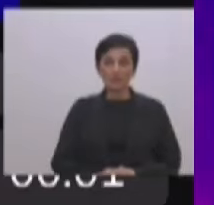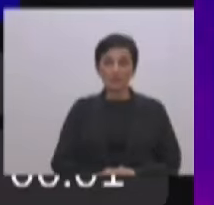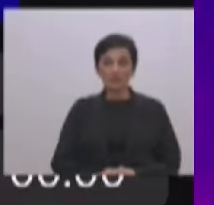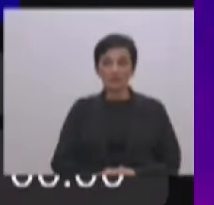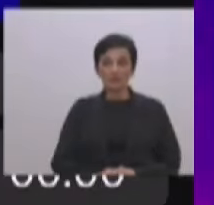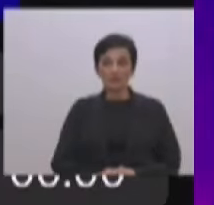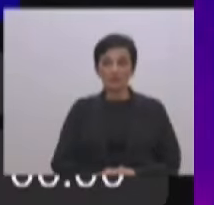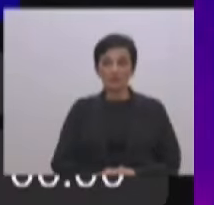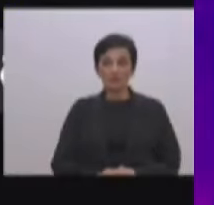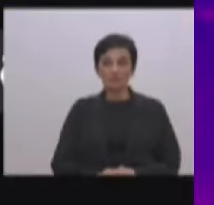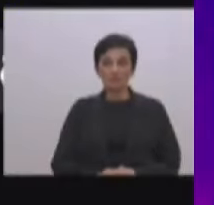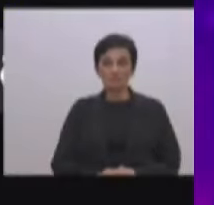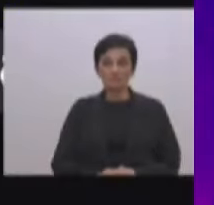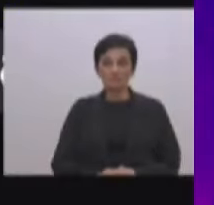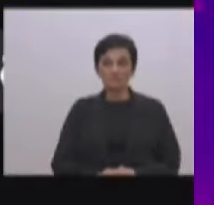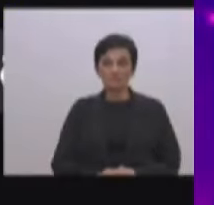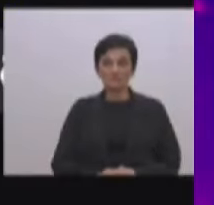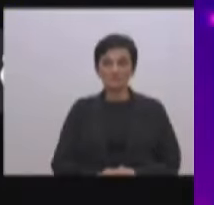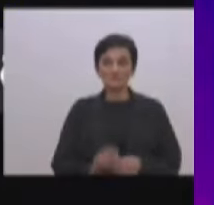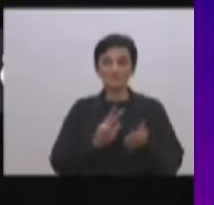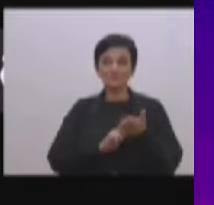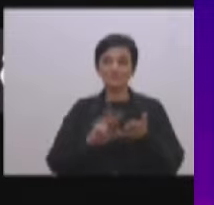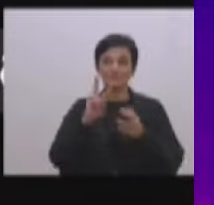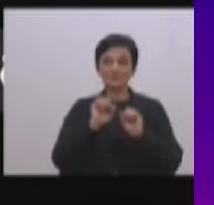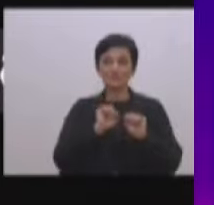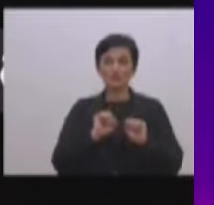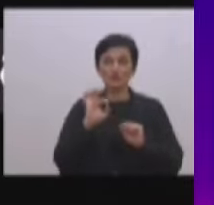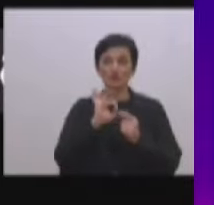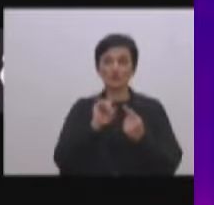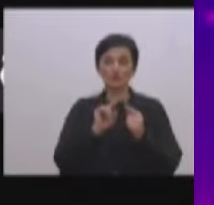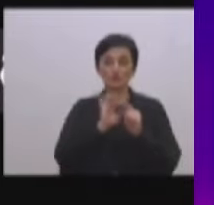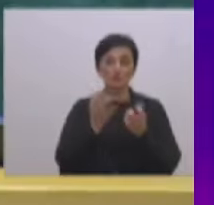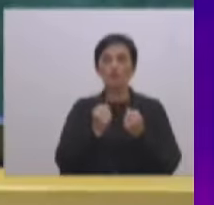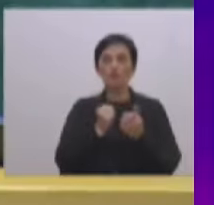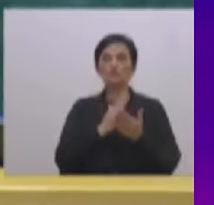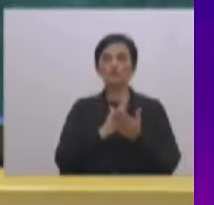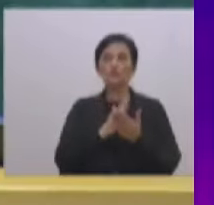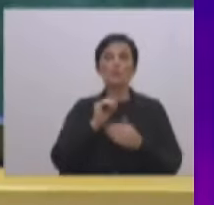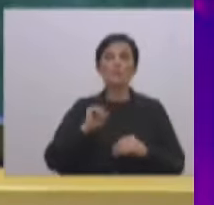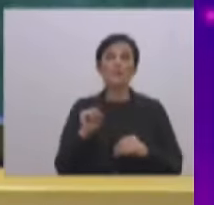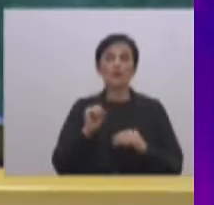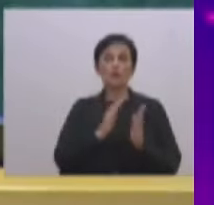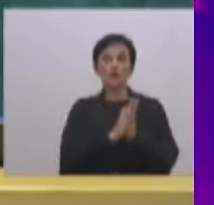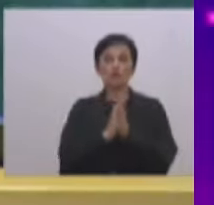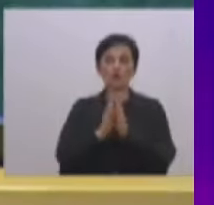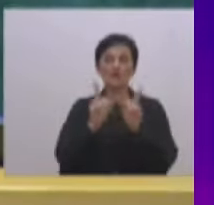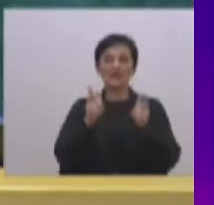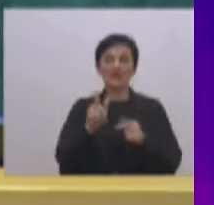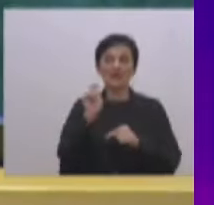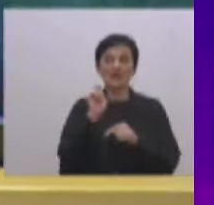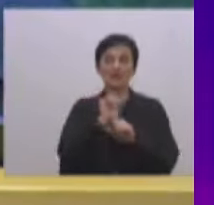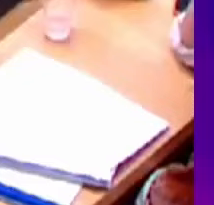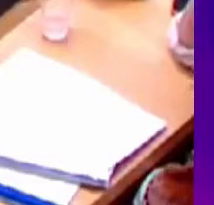ერთ-ერთ ბერკეტად მათ შორის ხმების მოსატანად იყენებს ხოლმე პატიმრებს და მათ ოჯახის წევრებს, ეს ზოგადად ცნობილი ფაქტია,